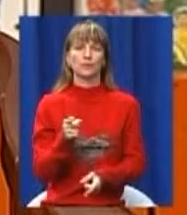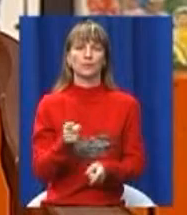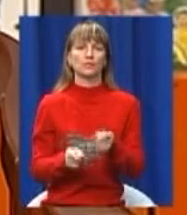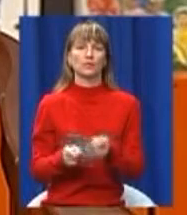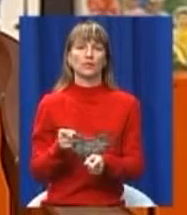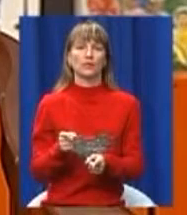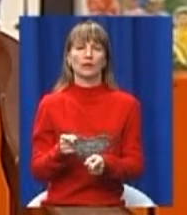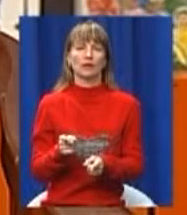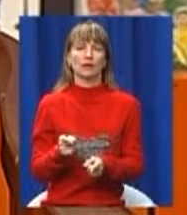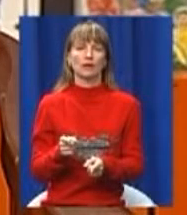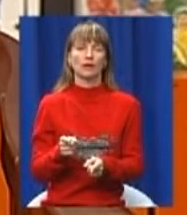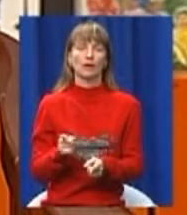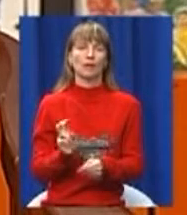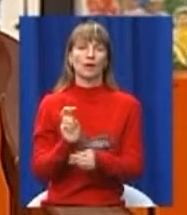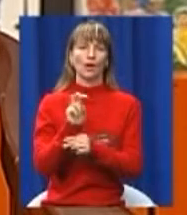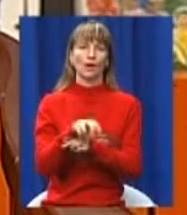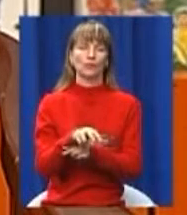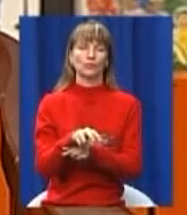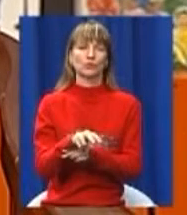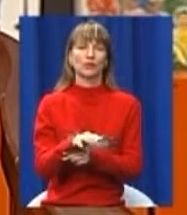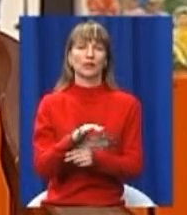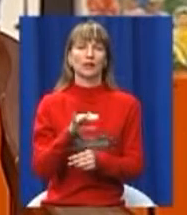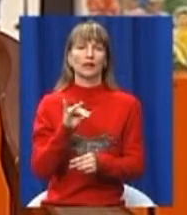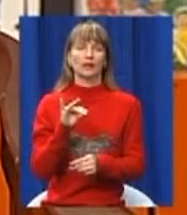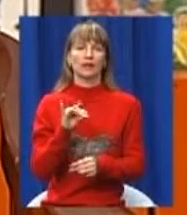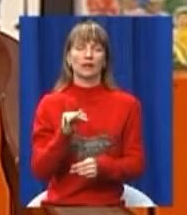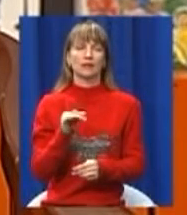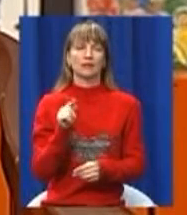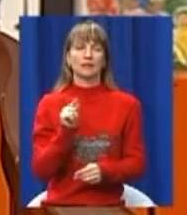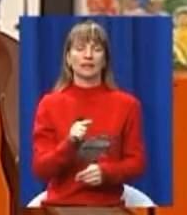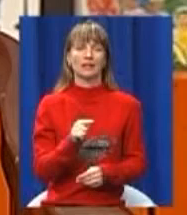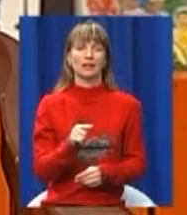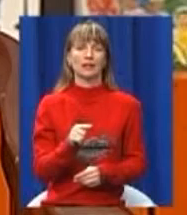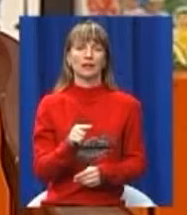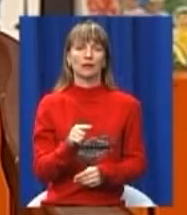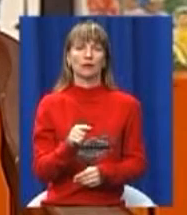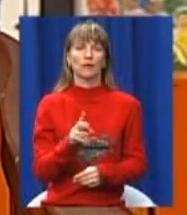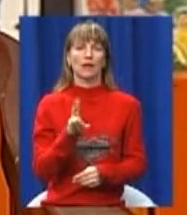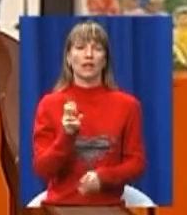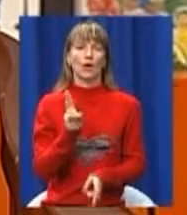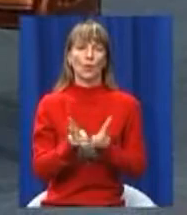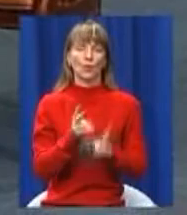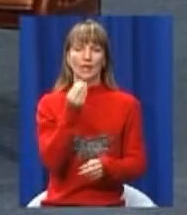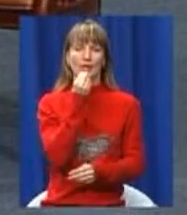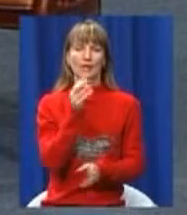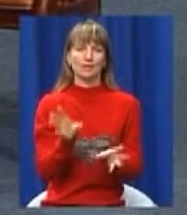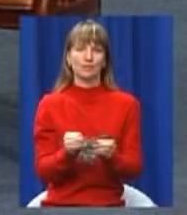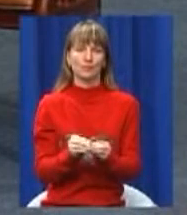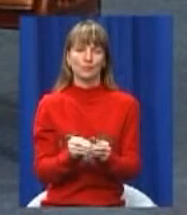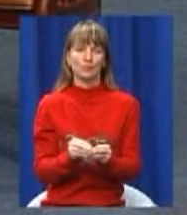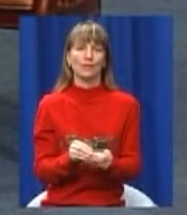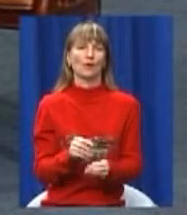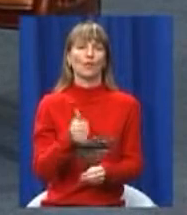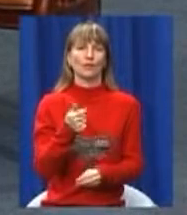іноді приходжу до нього і з ним теж на кухні. Ох ти, та ви